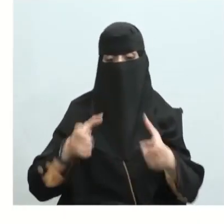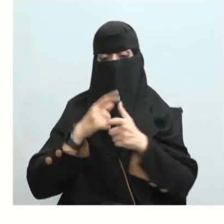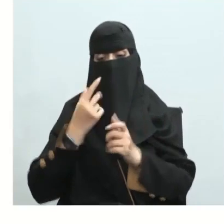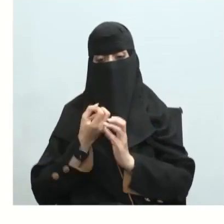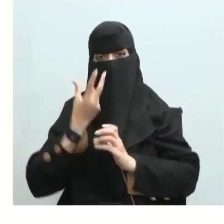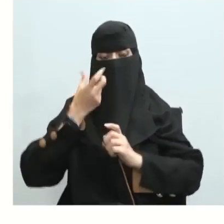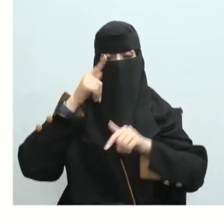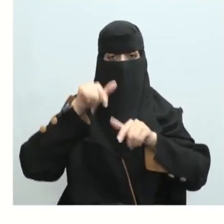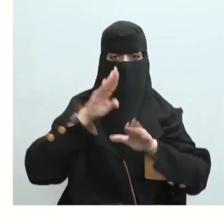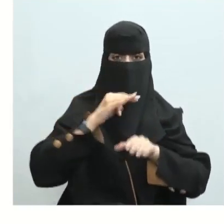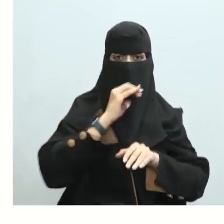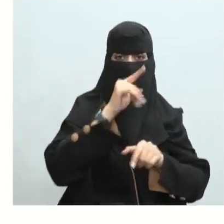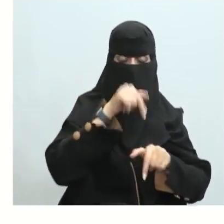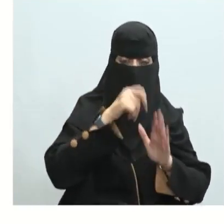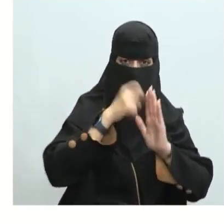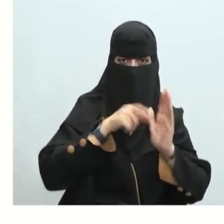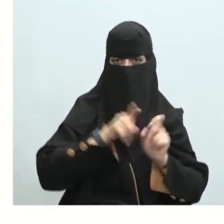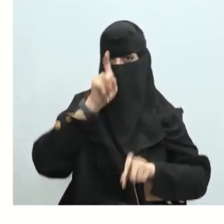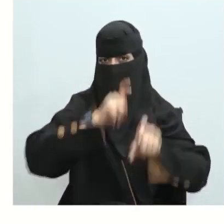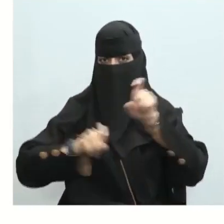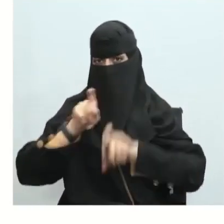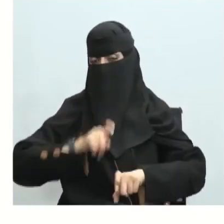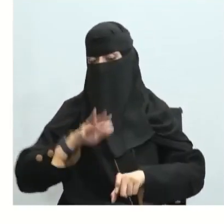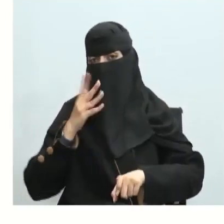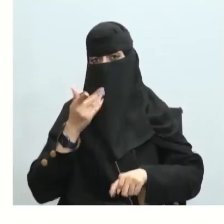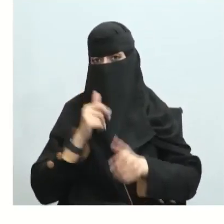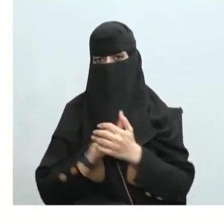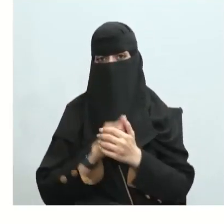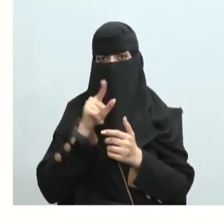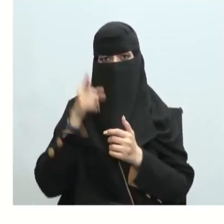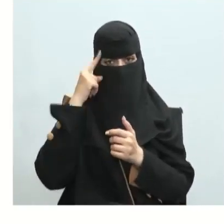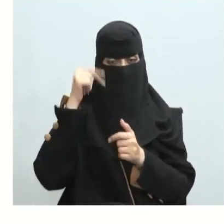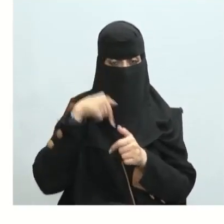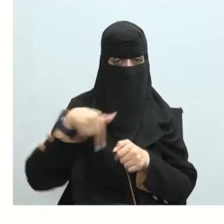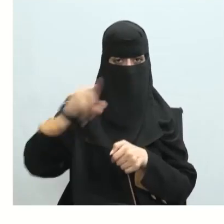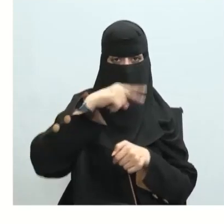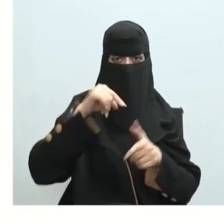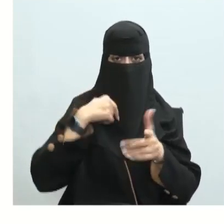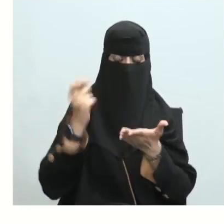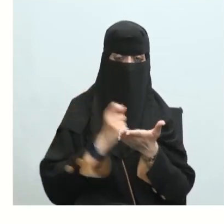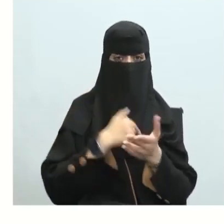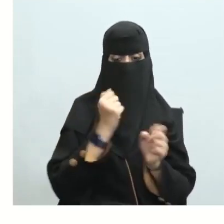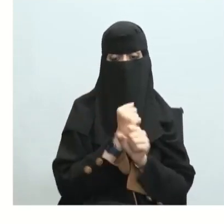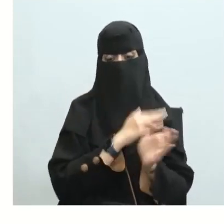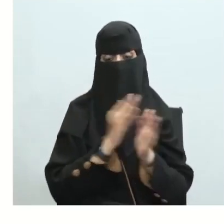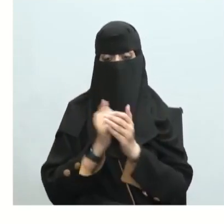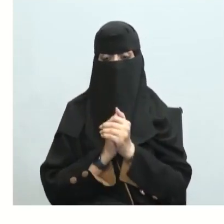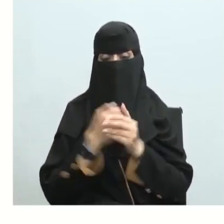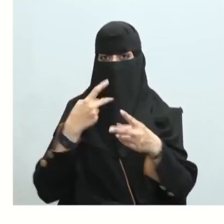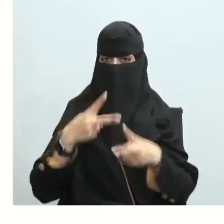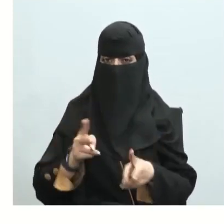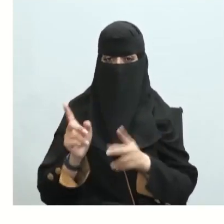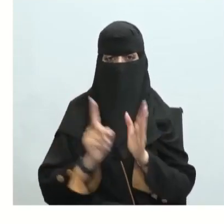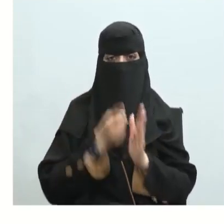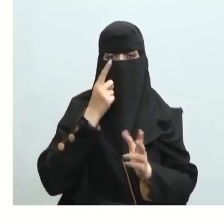الاستنتاجات التي يجيب المحضر عن الاسئله الاسئله المعروفه في الكتابه الوظيفيه نبدا في